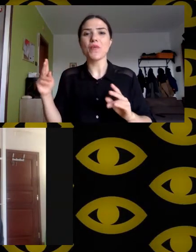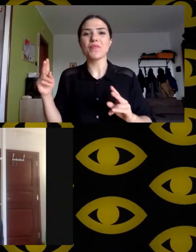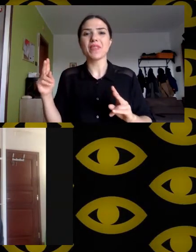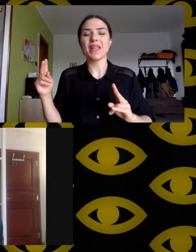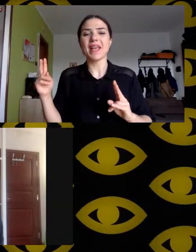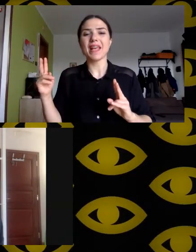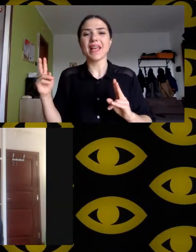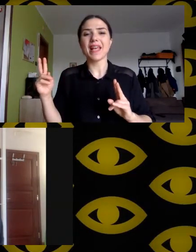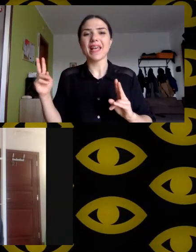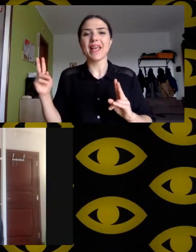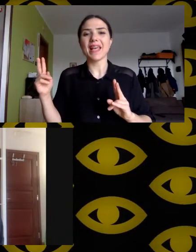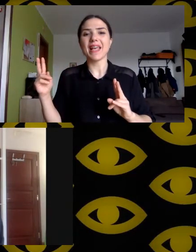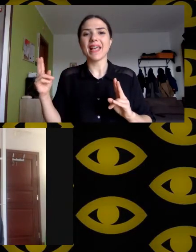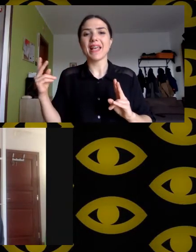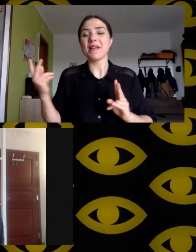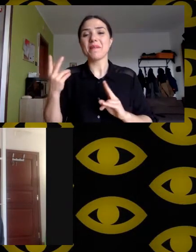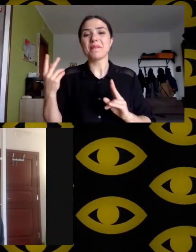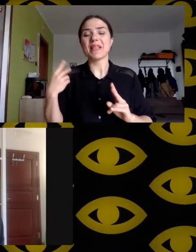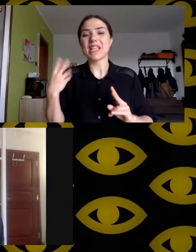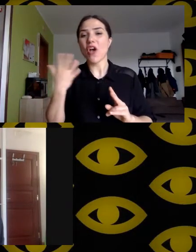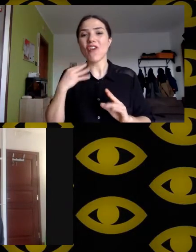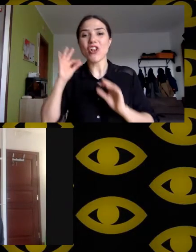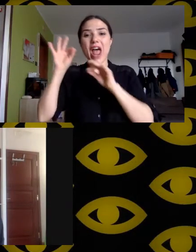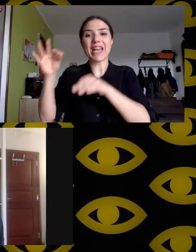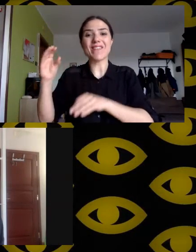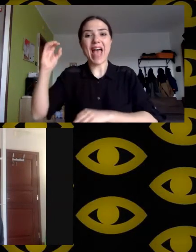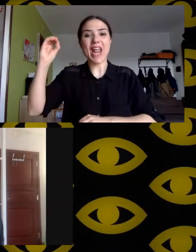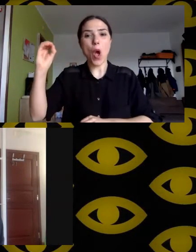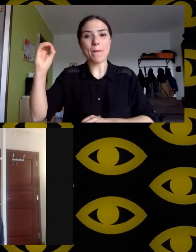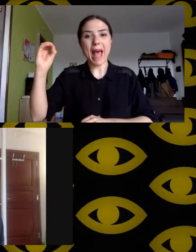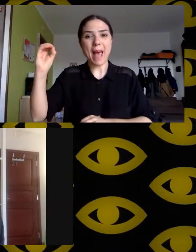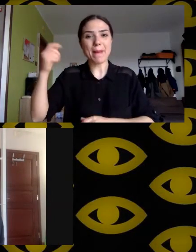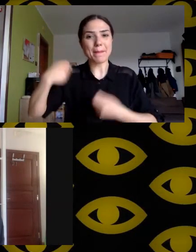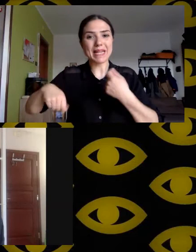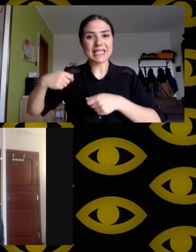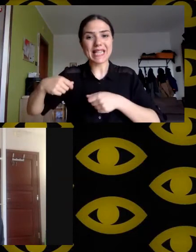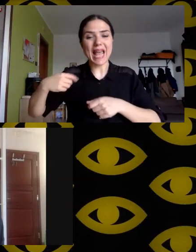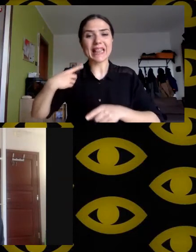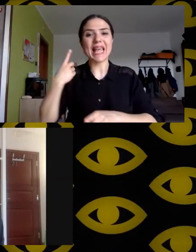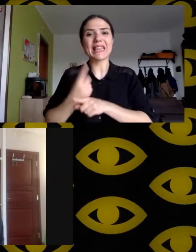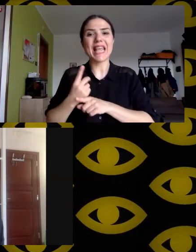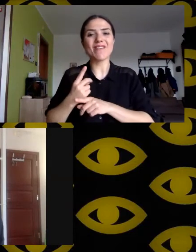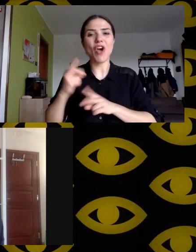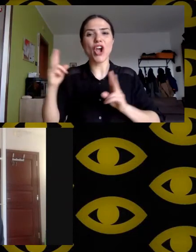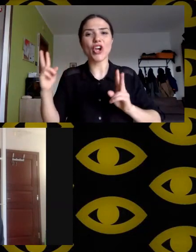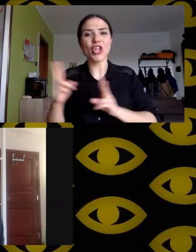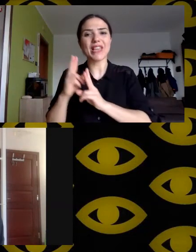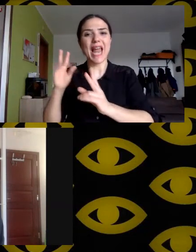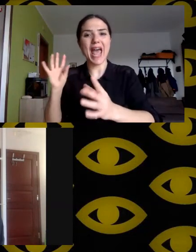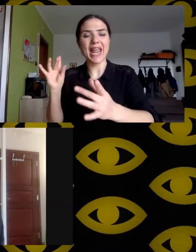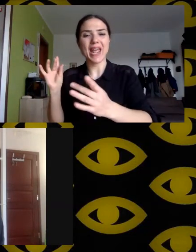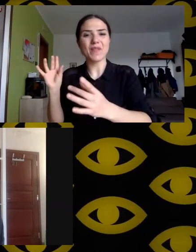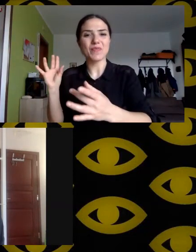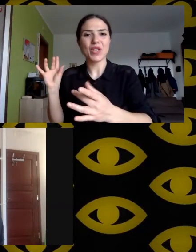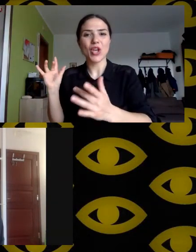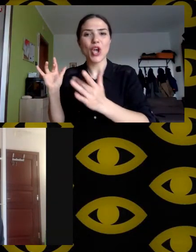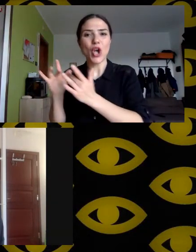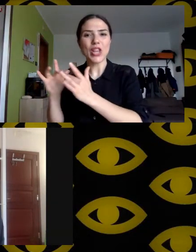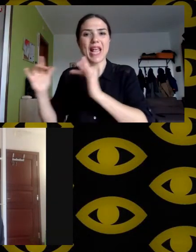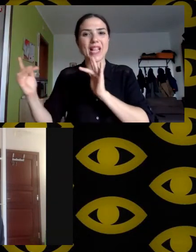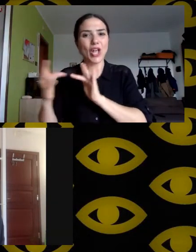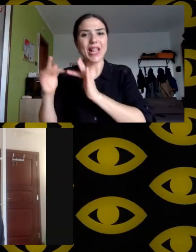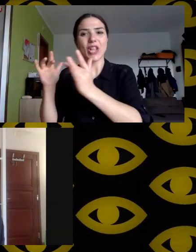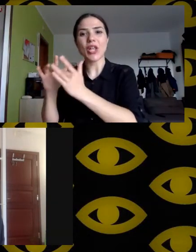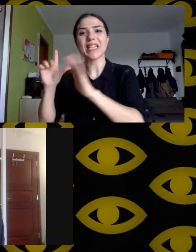ci sono 7 persone tra me e Obama. Lo sai quanti di queste persone, quante connessioni ci sono tra me e te, quanti